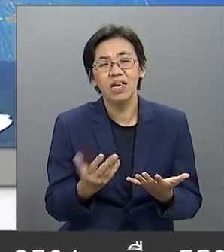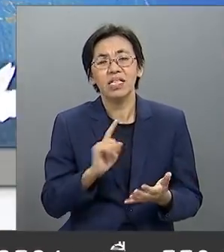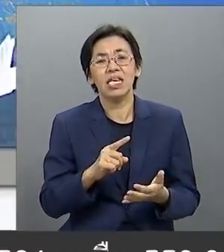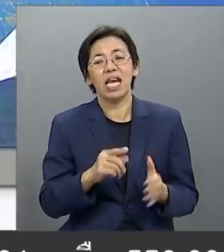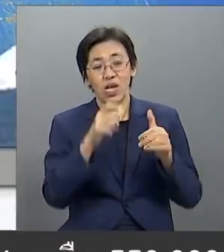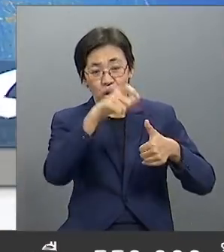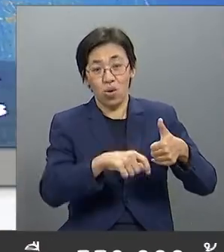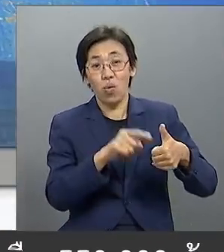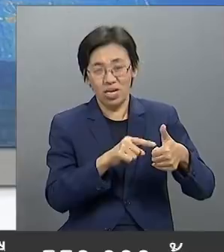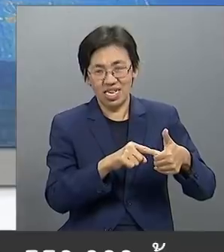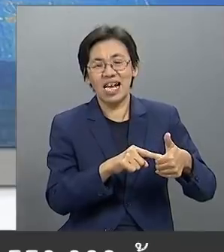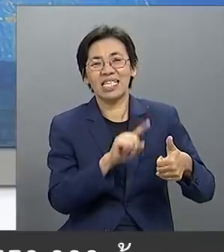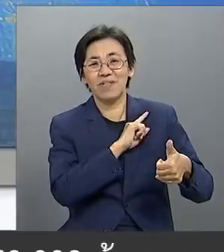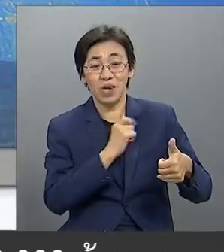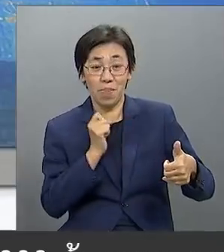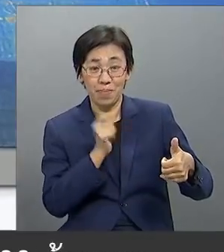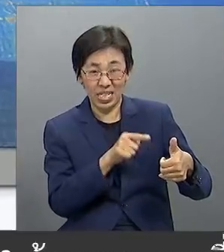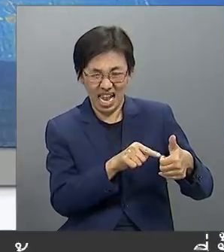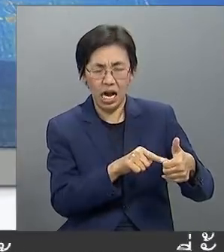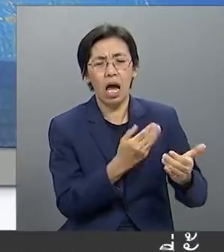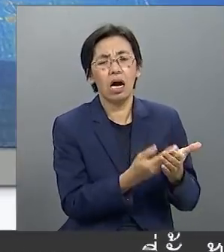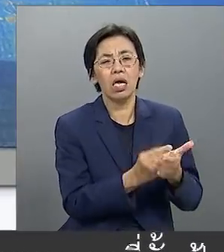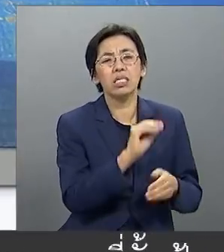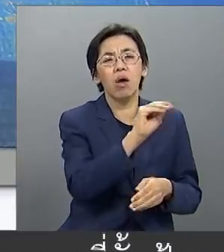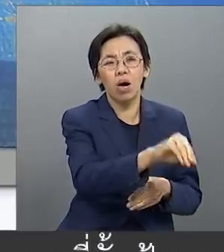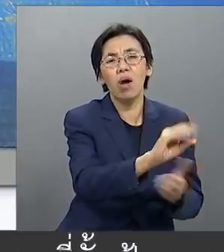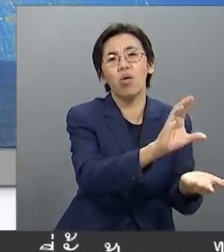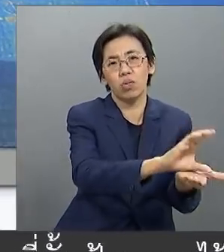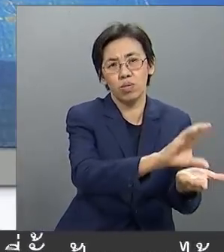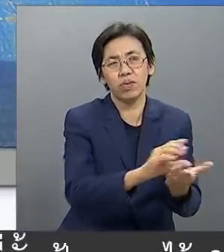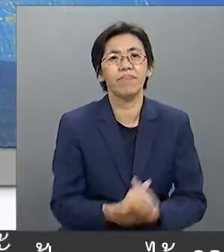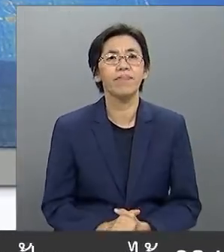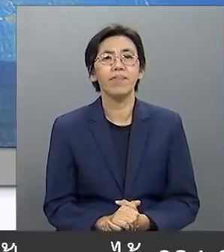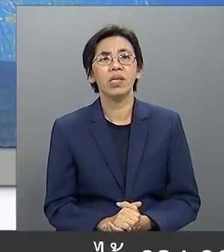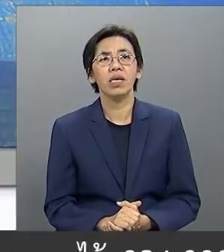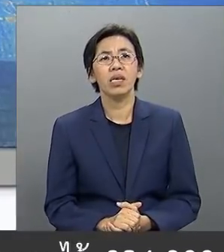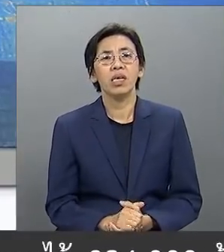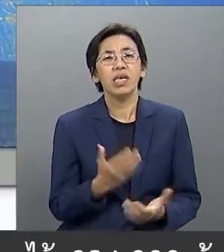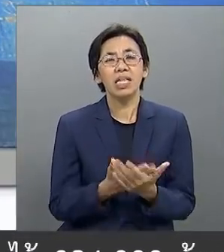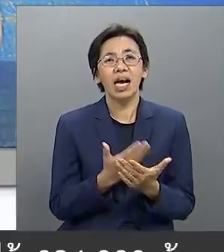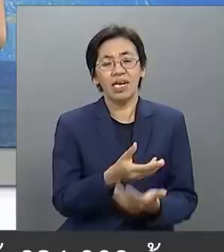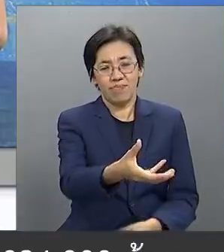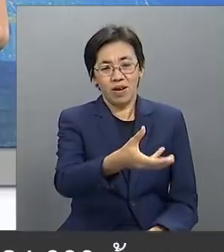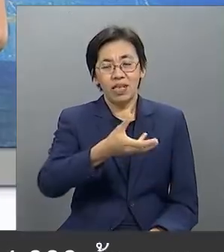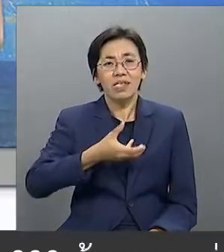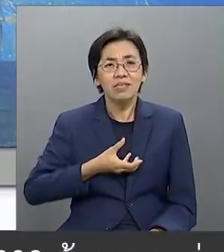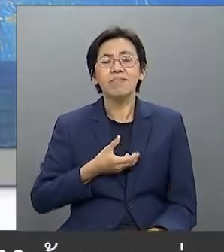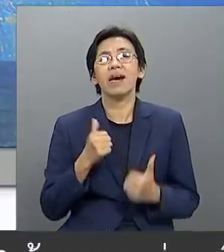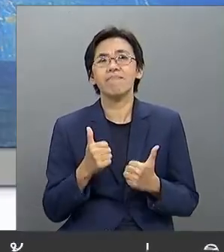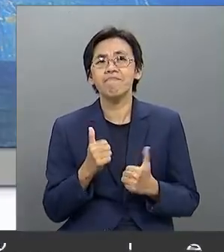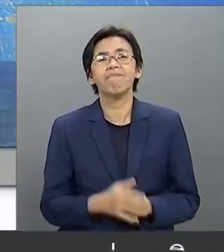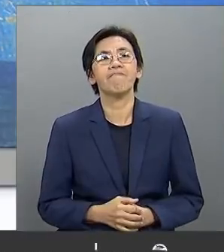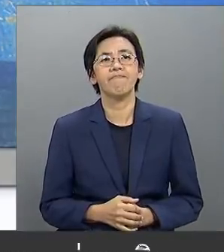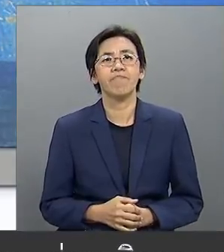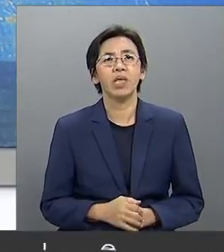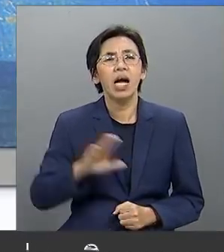ถึงแม้ว่าภาระจับผักมาที่ลูกจ้างทั้งหมดล่าสุดท้ายลูกจ้างเป็นคนได้เงินตรงนี้คืนมานะคะแล้วเรานึกภาพนะ